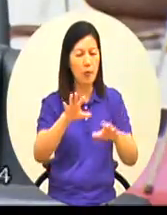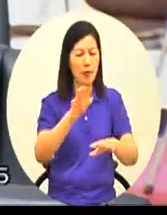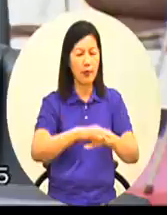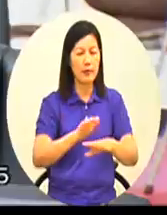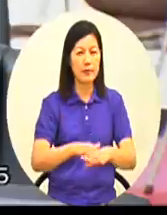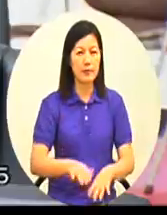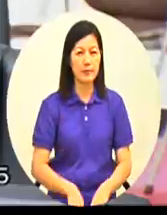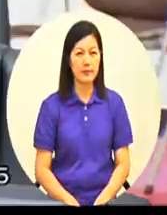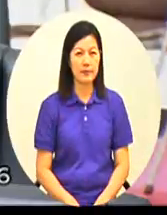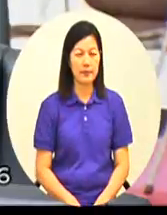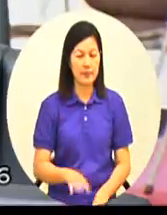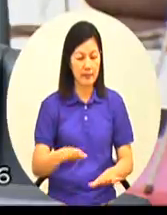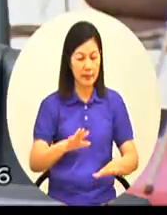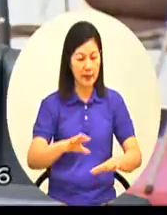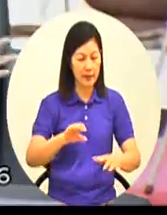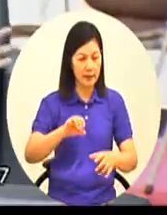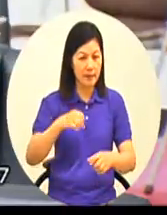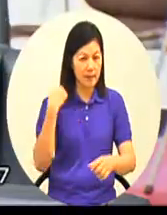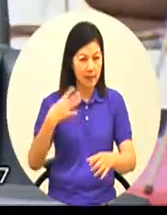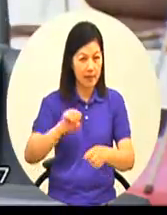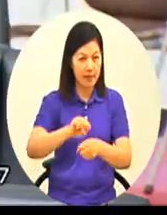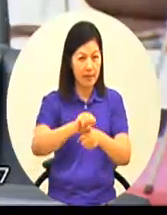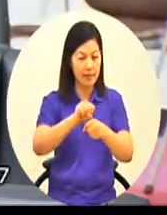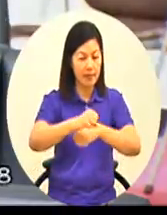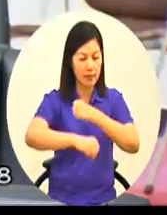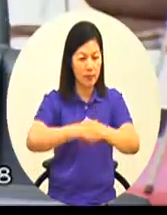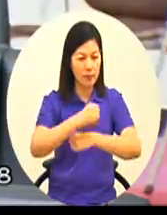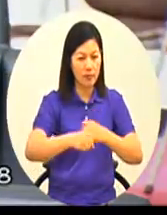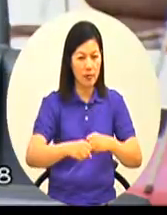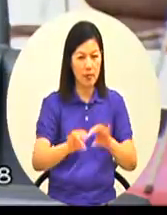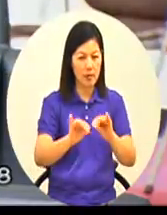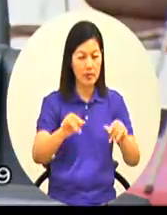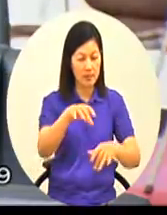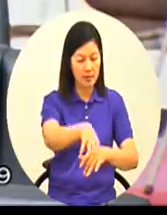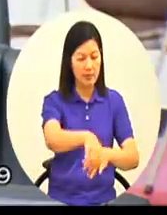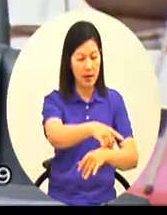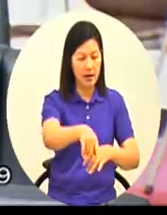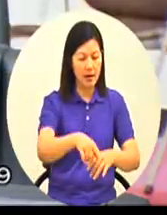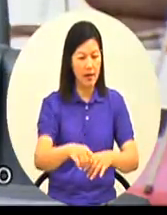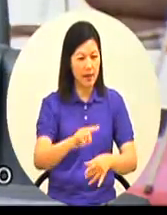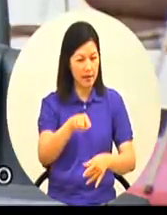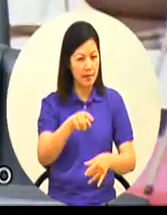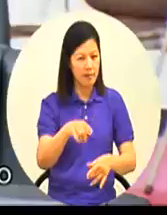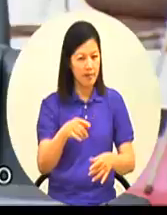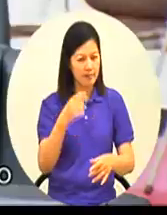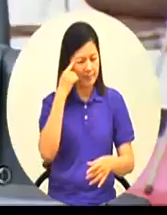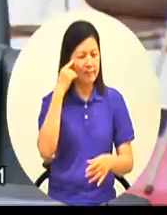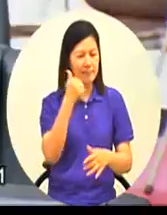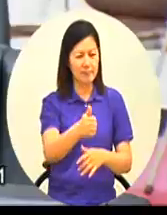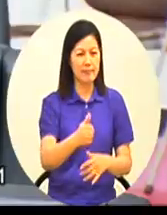是今年新增的一个活动，在我们地方民众反应是非常的好，那也建议局长可以